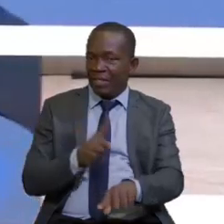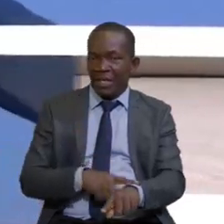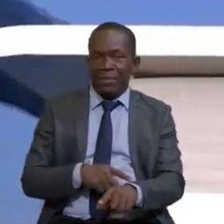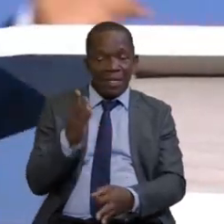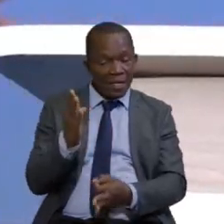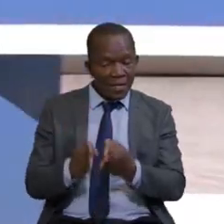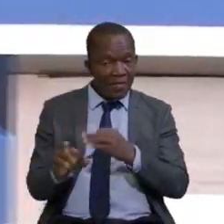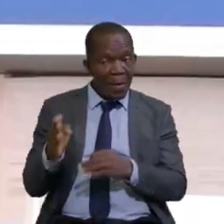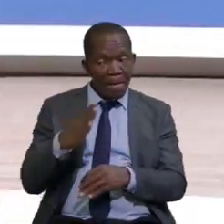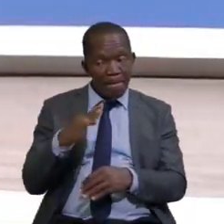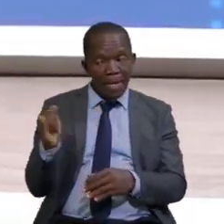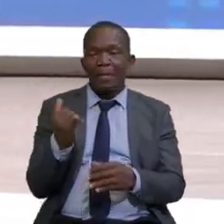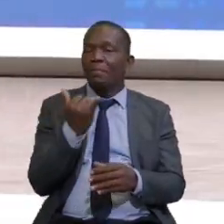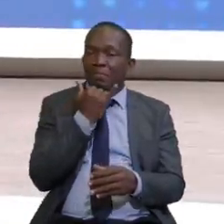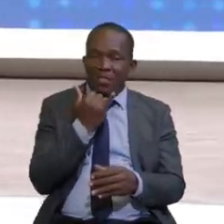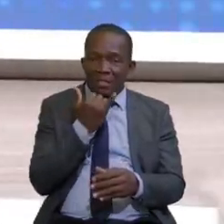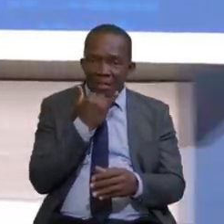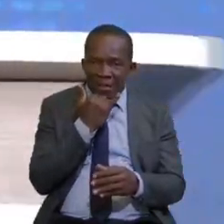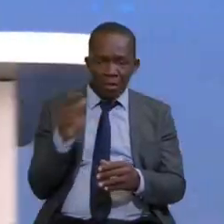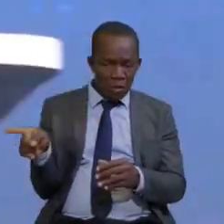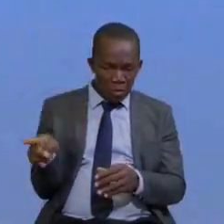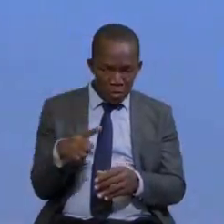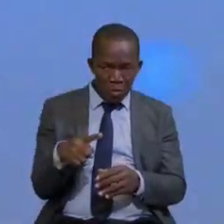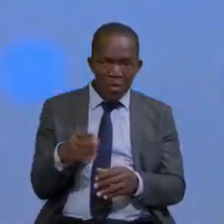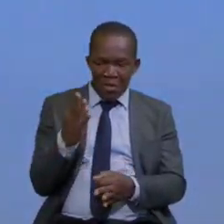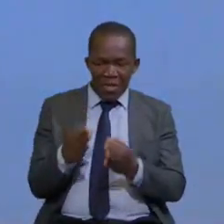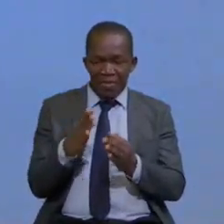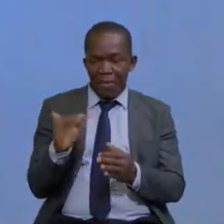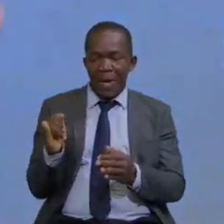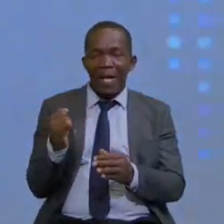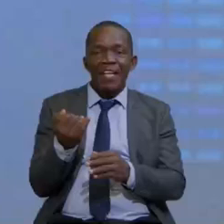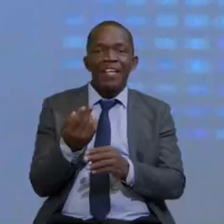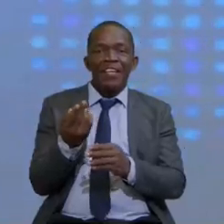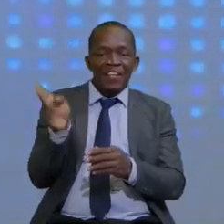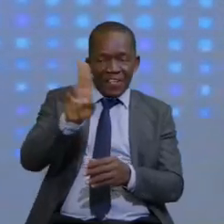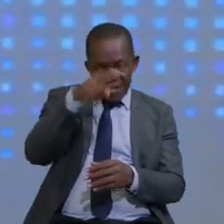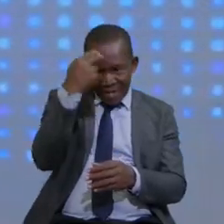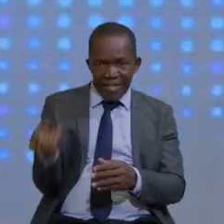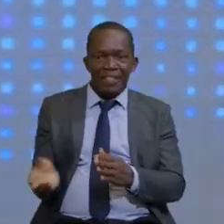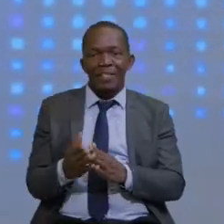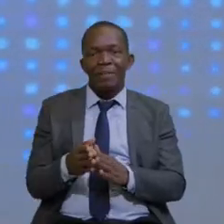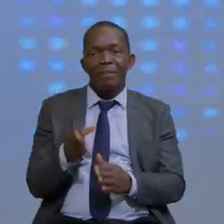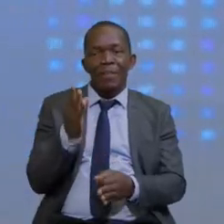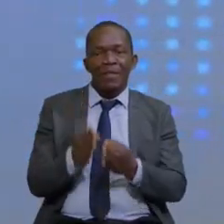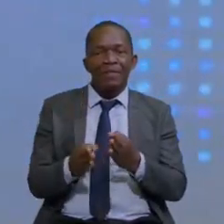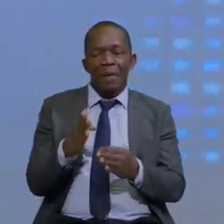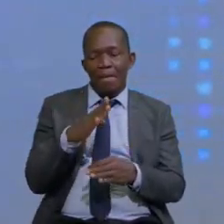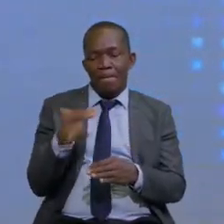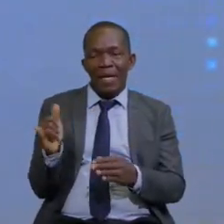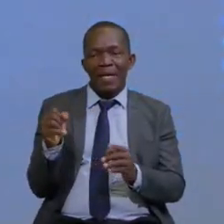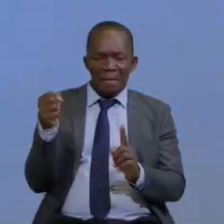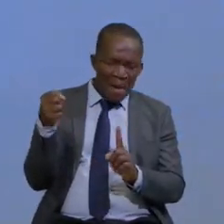hasard, si par négligence, si par accident, quelqu'un a